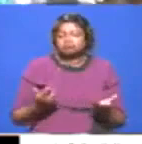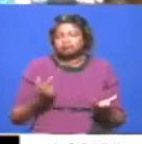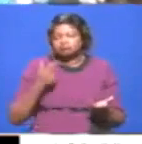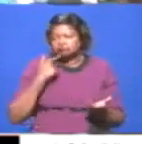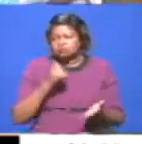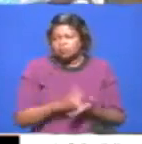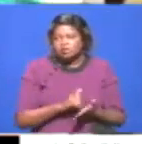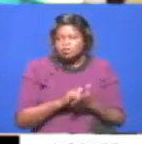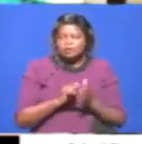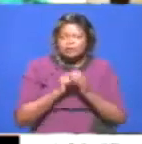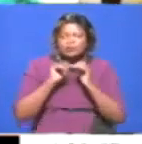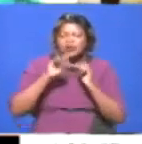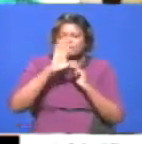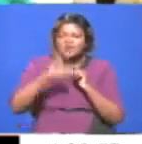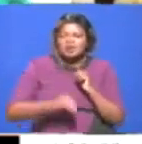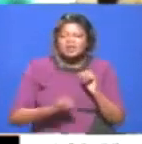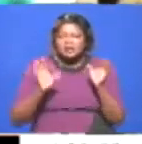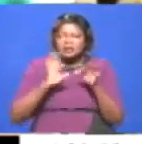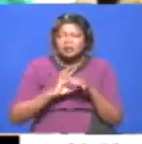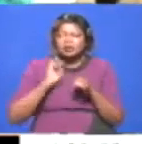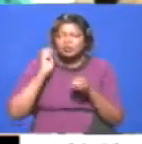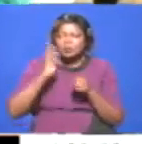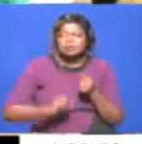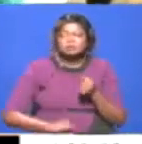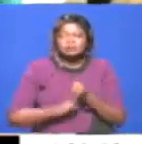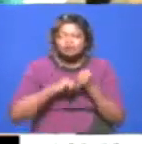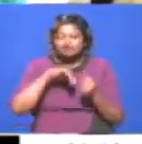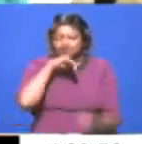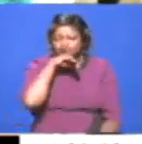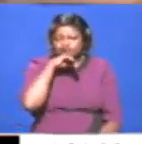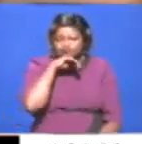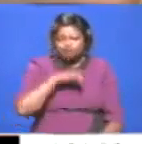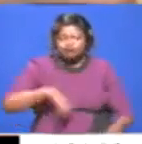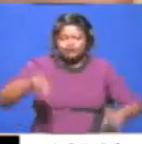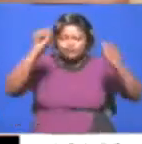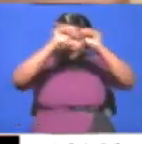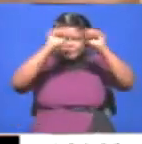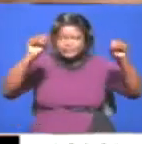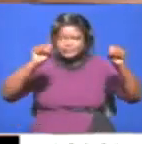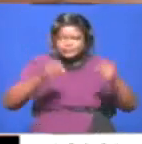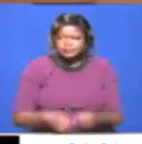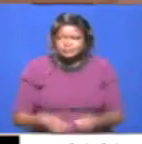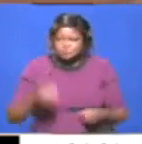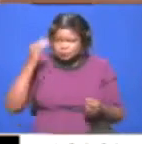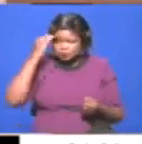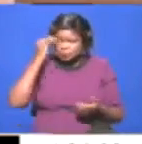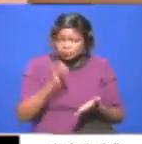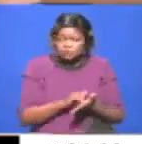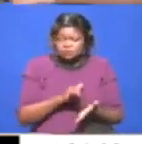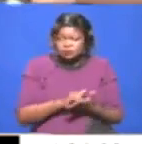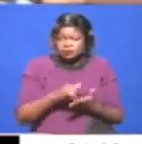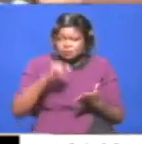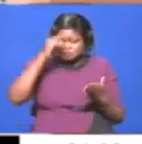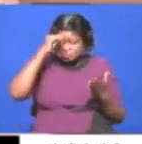Pamoja African Alliance would support Raila Odinga's presidency. Unajua Governor